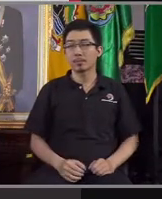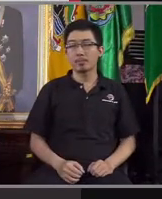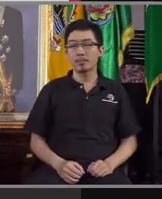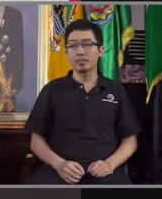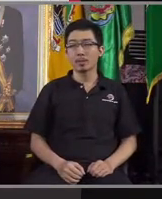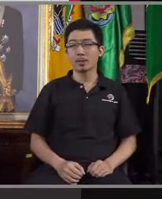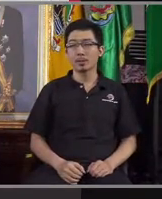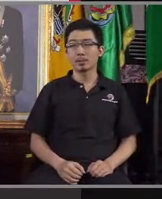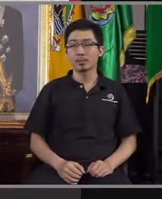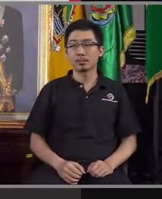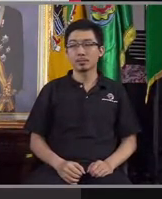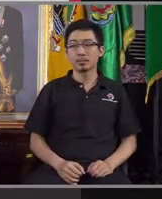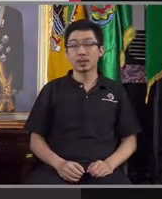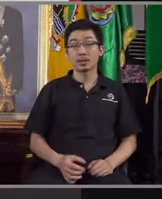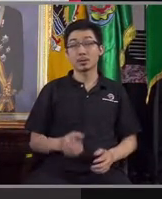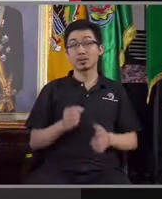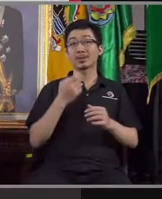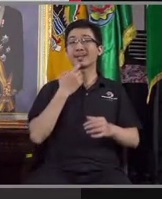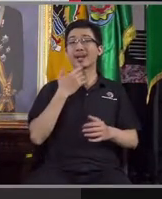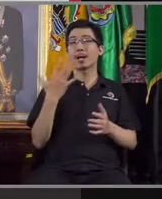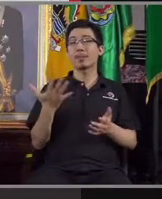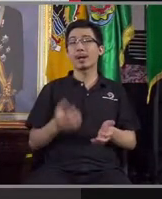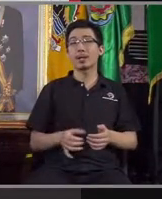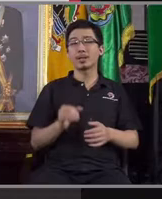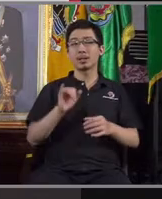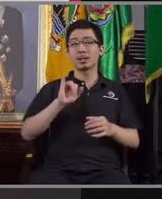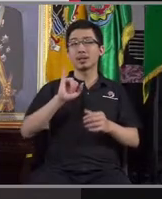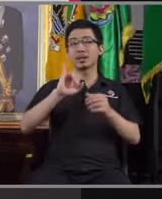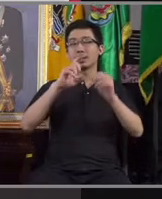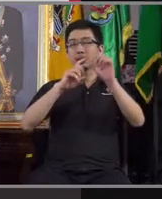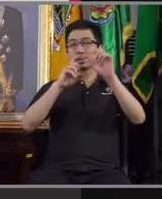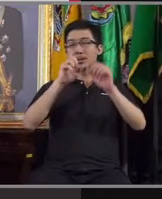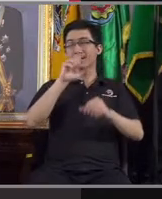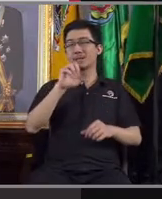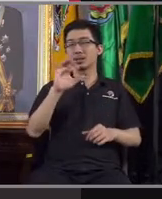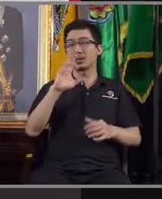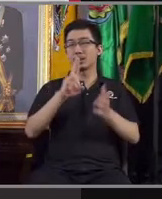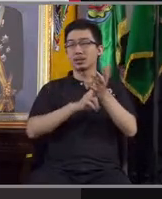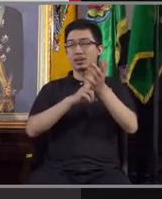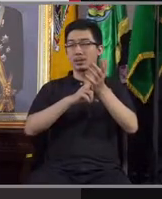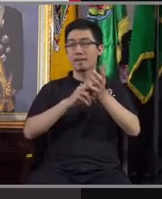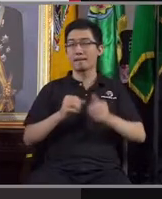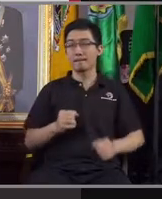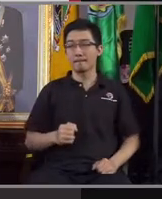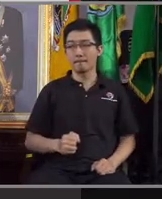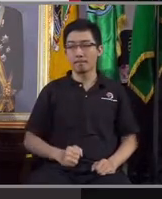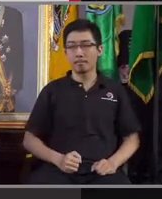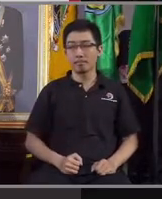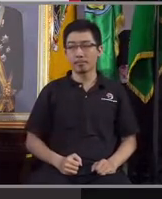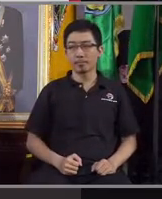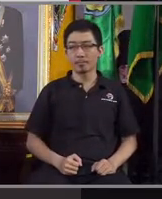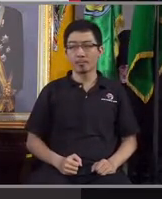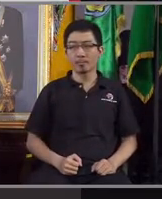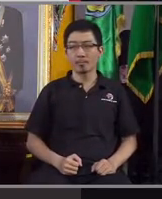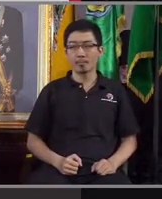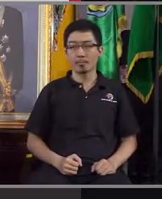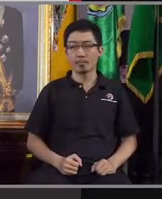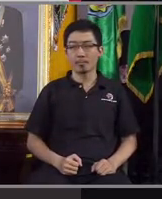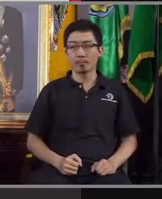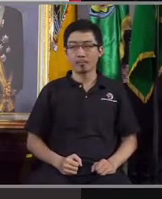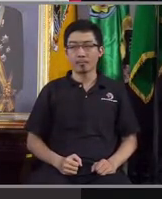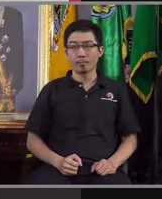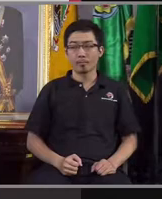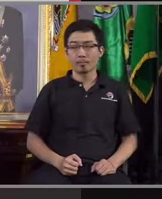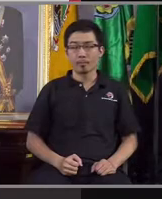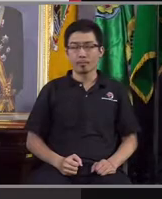ini adalah tentang izin, perizinan kita tingkatkan sampai di kecamatan. Untuk IUM ini hanya sampai di tingkat kecamatan